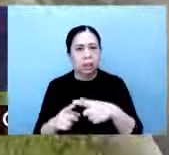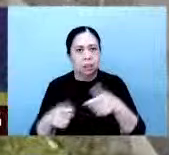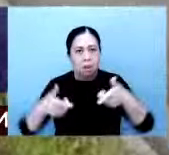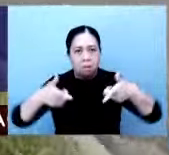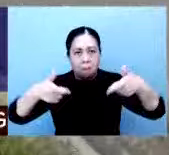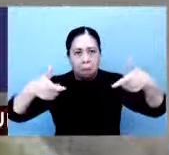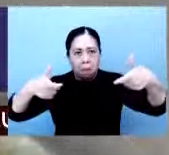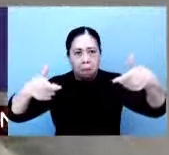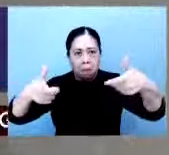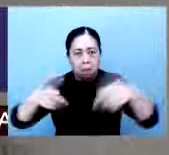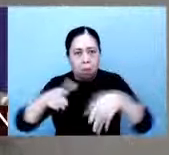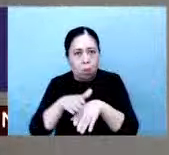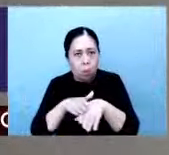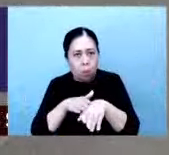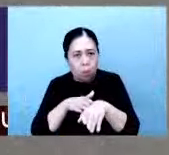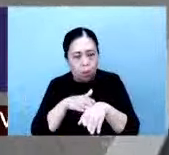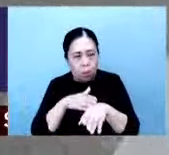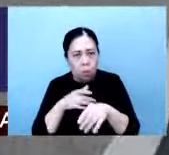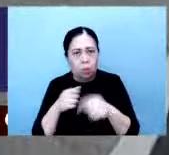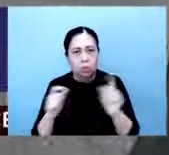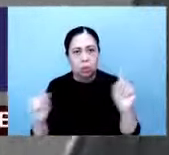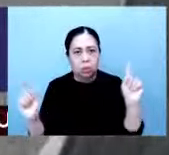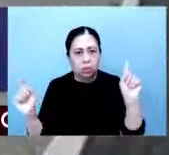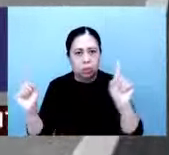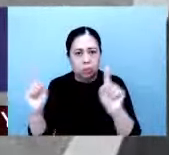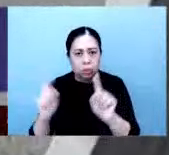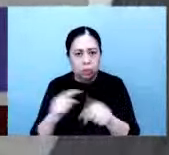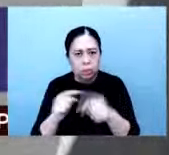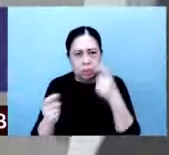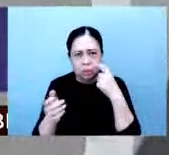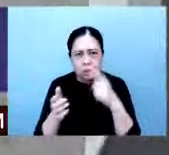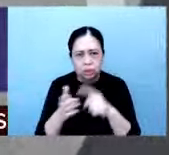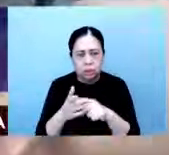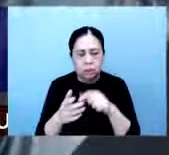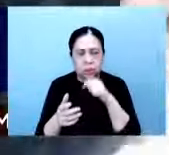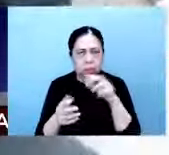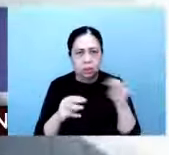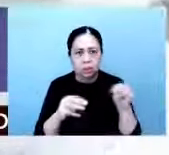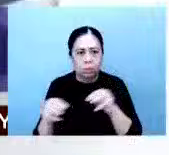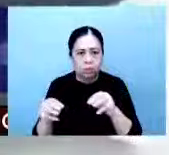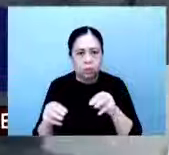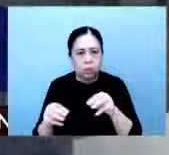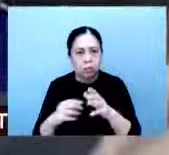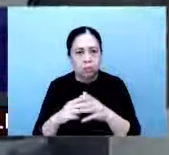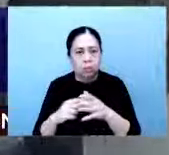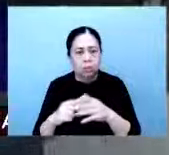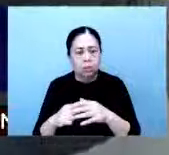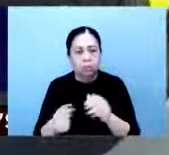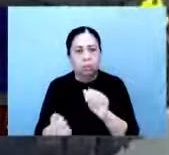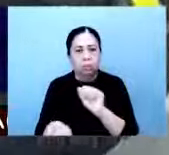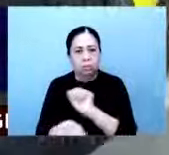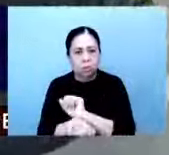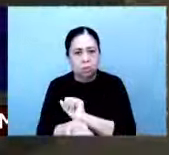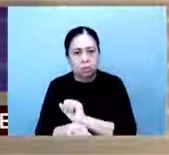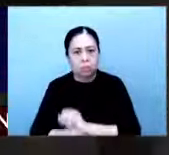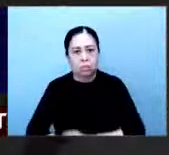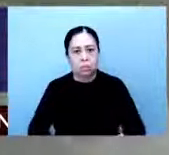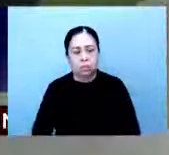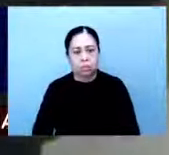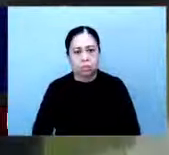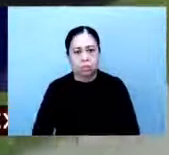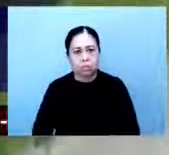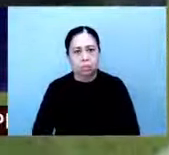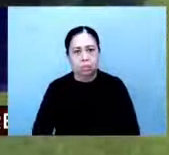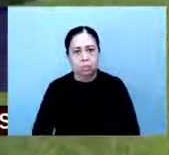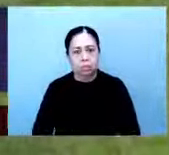dahan-dahang lumapit sa kanya ang mga pulis nang mapansin hindi na gumagalaw ang lalaki pinusasan siya